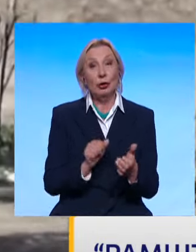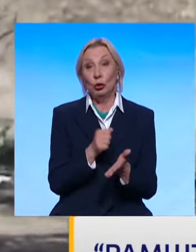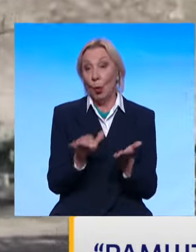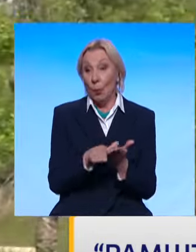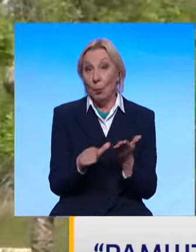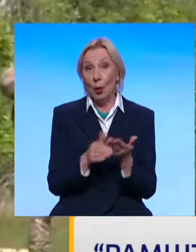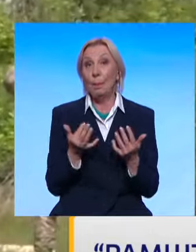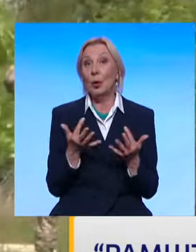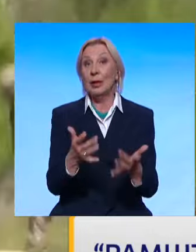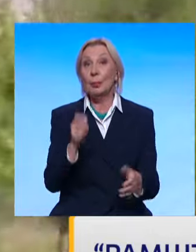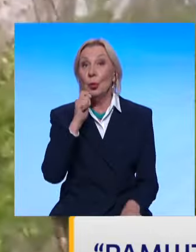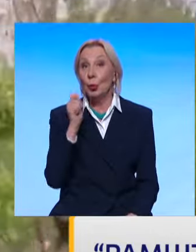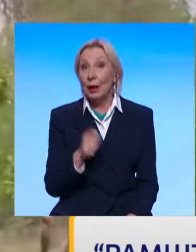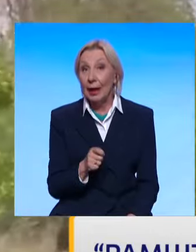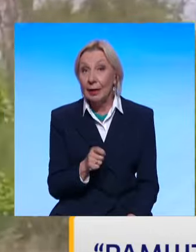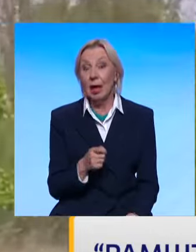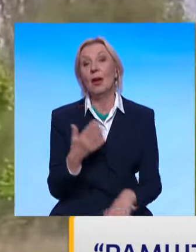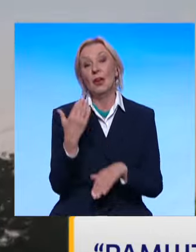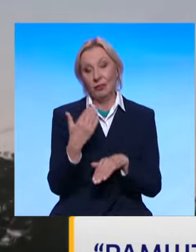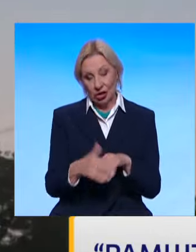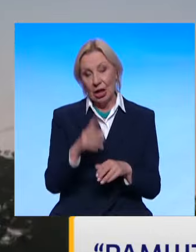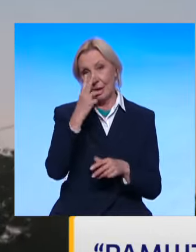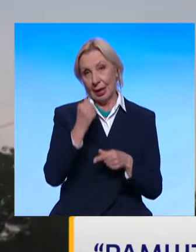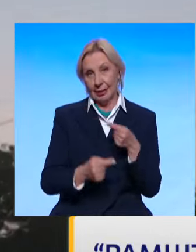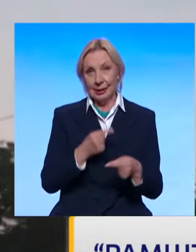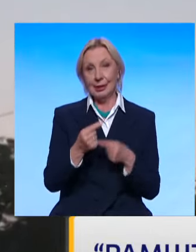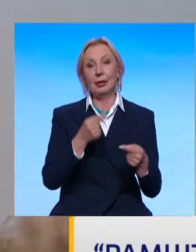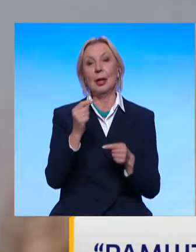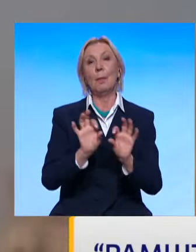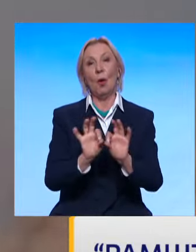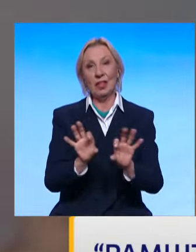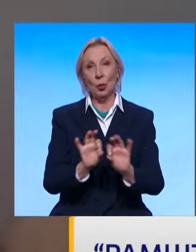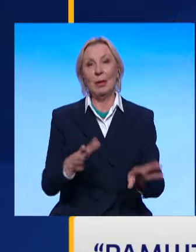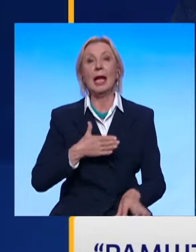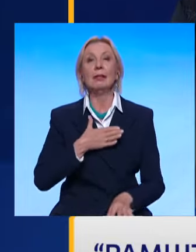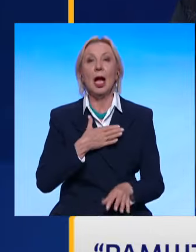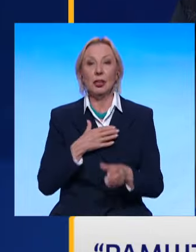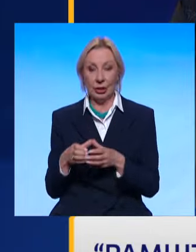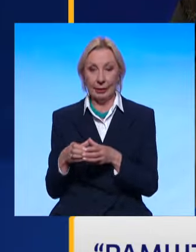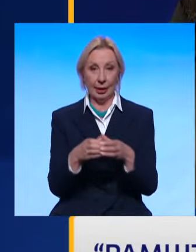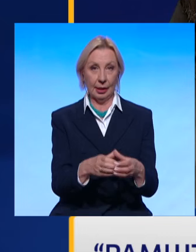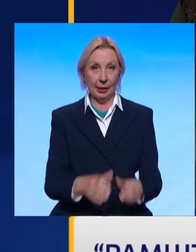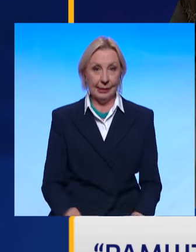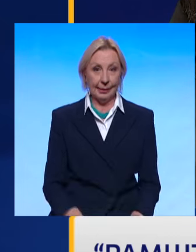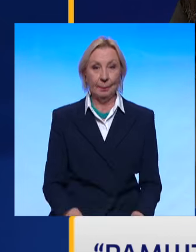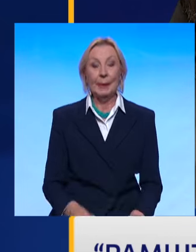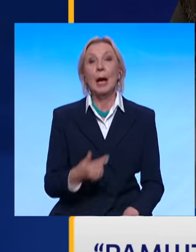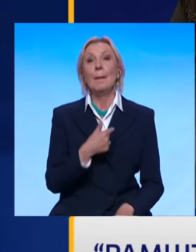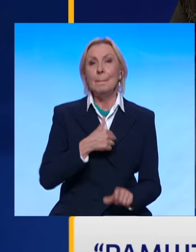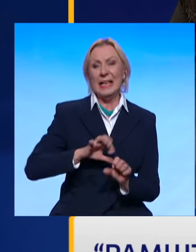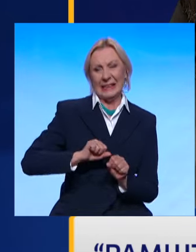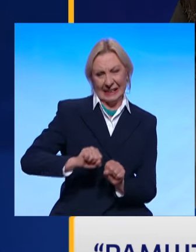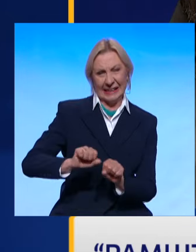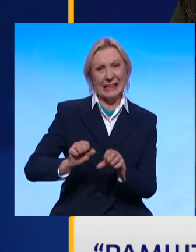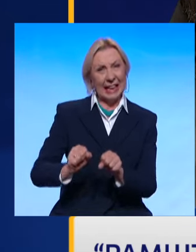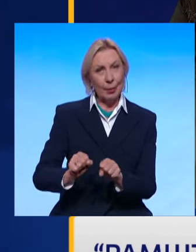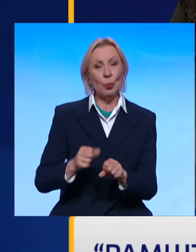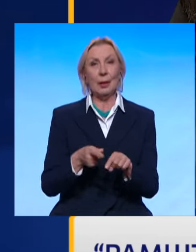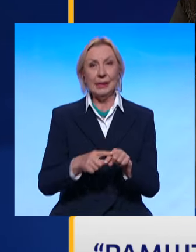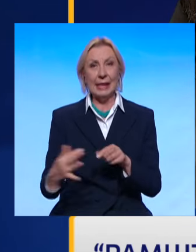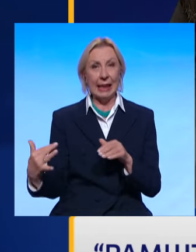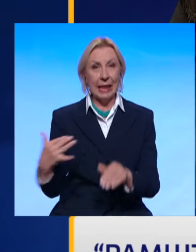наступу потребує Україна, вже традиційно повідомляє наша делегація. Ми стримуємо цей наступ, відновлюємо наявні